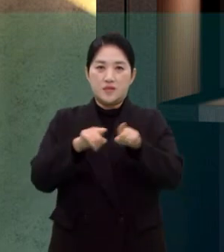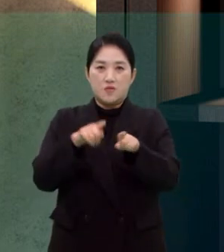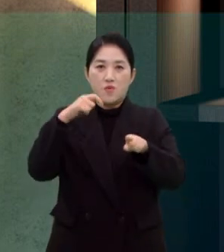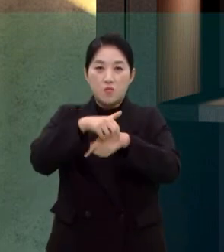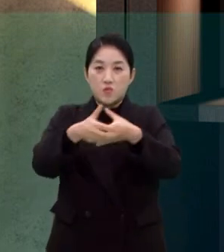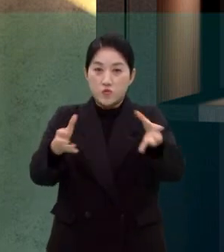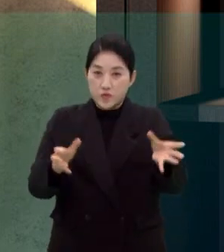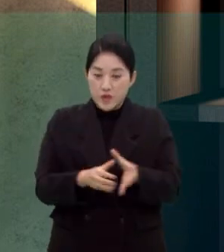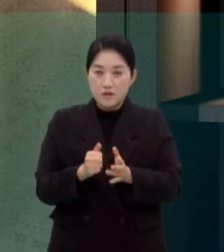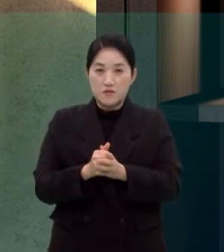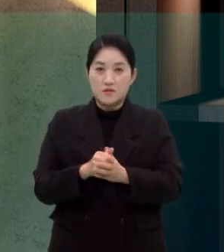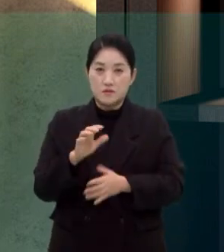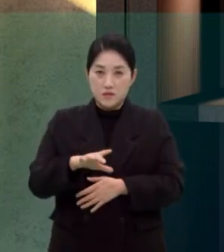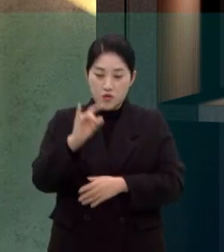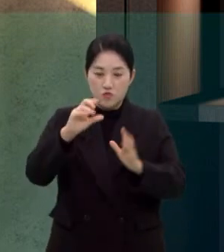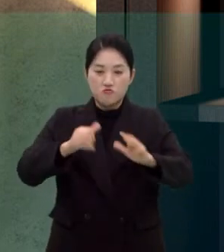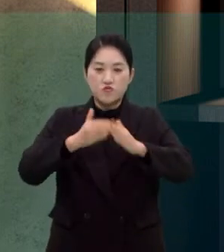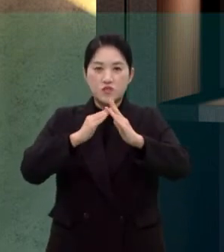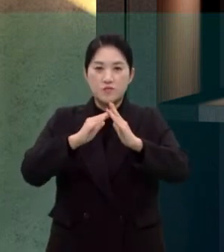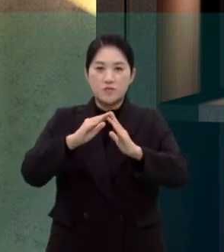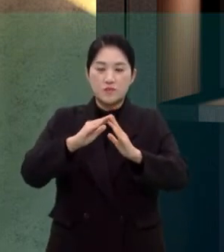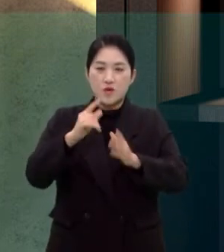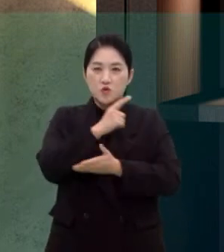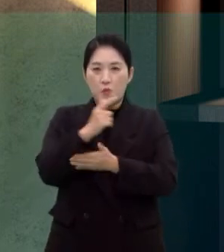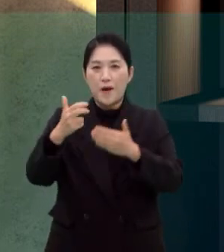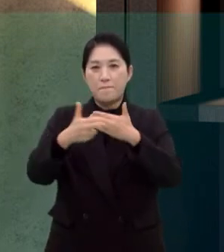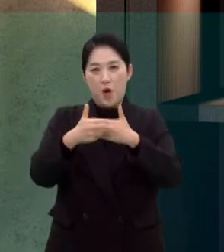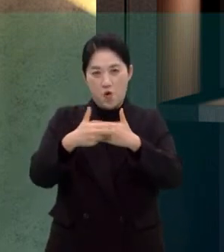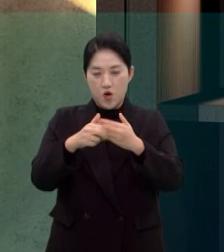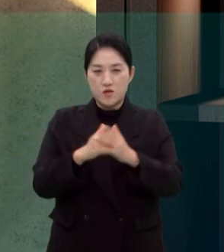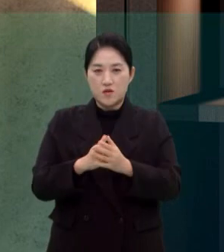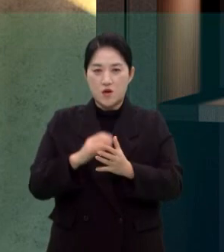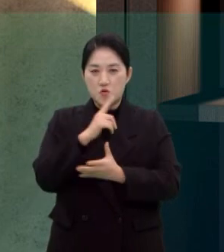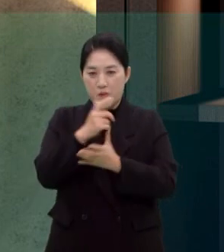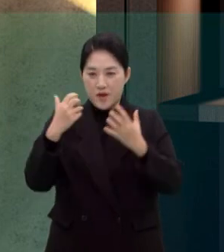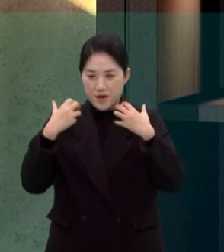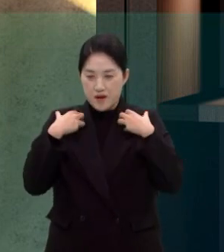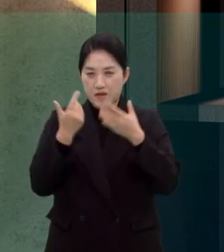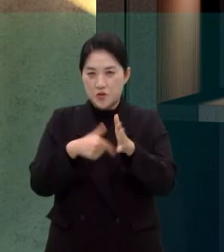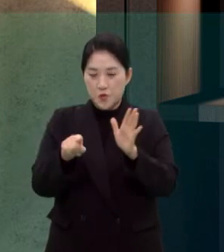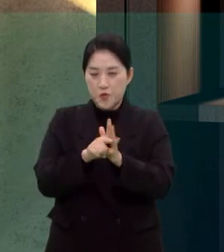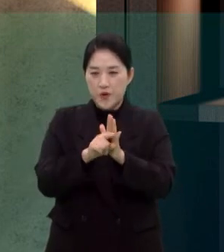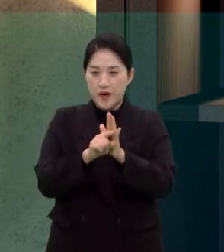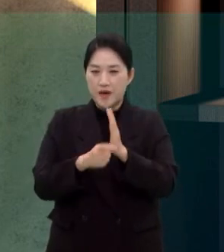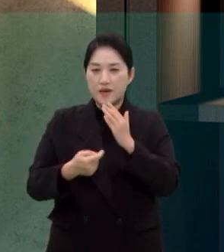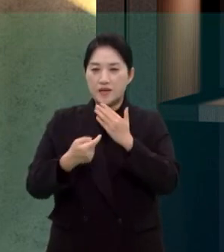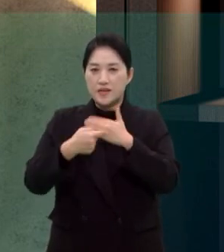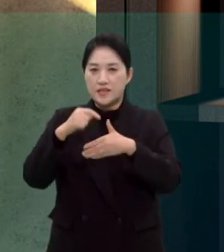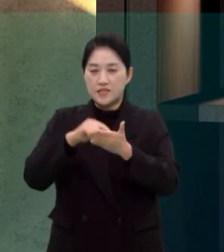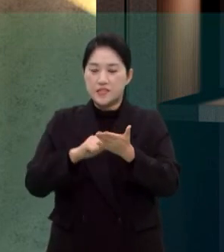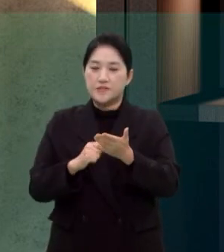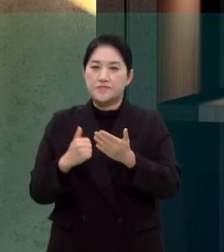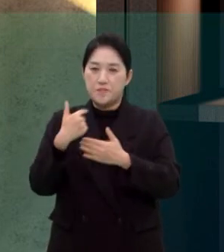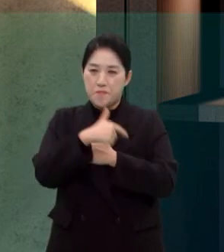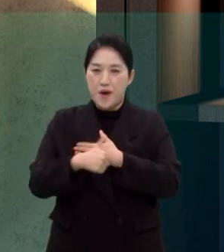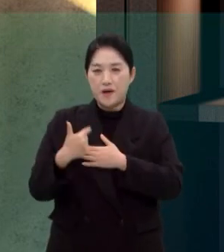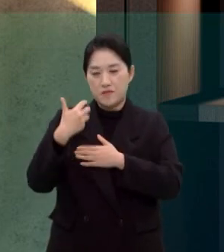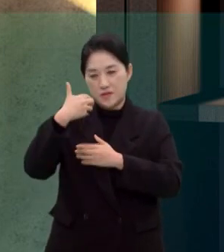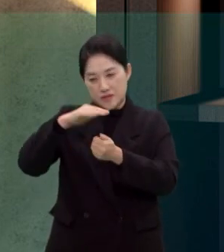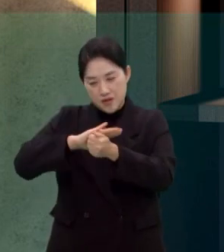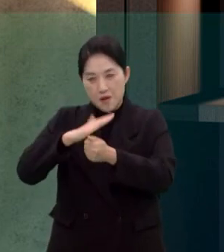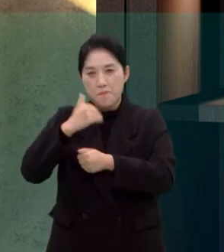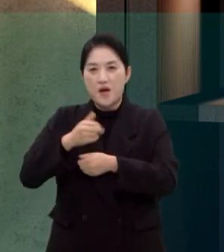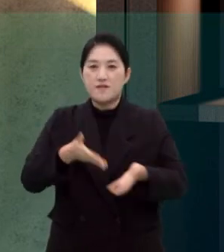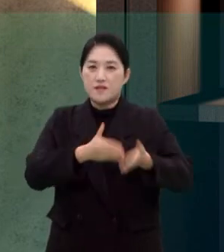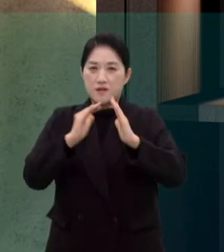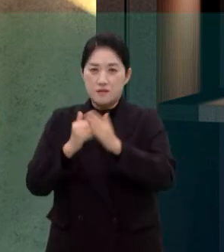더불어민주당은 최초의 국립소방병원 소방심신수련원 건립 노력으로 참혹한 현장을 수없이 마주하며 피할 수